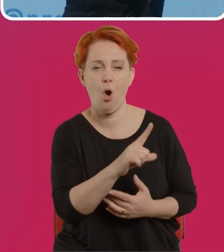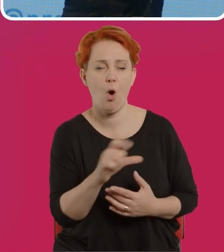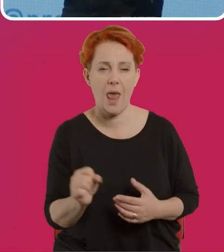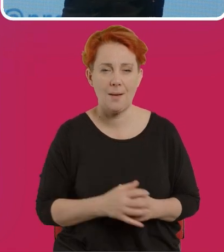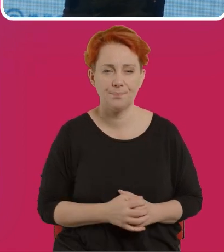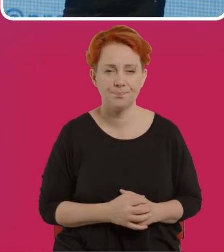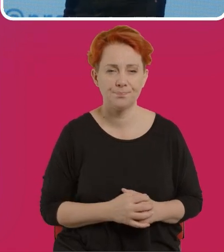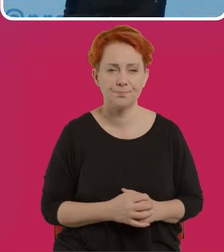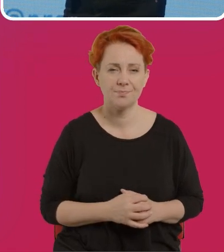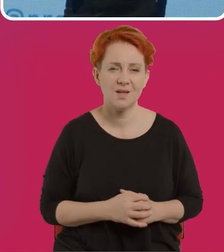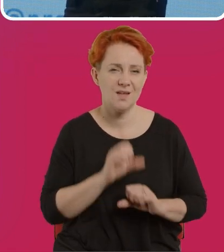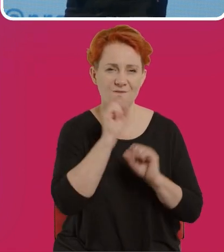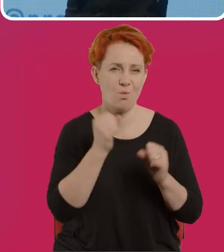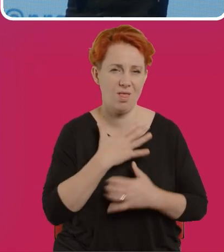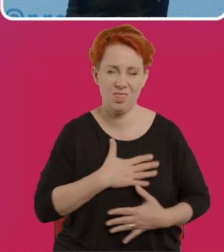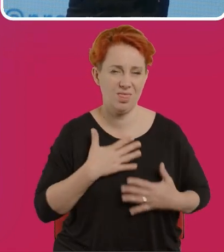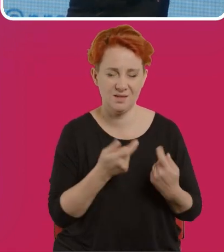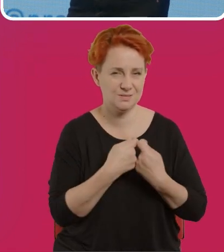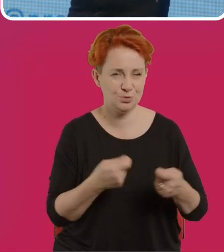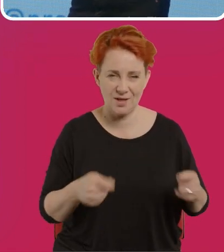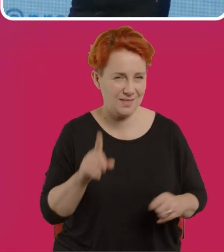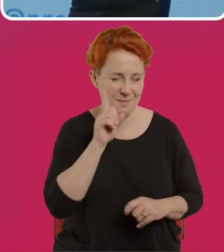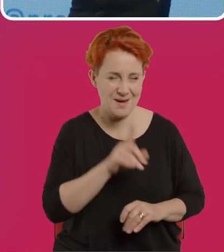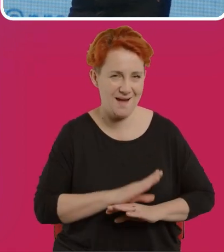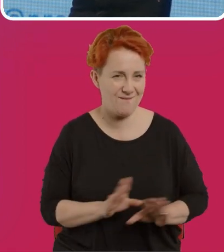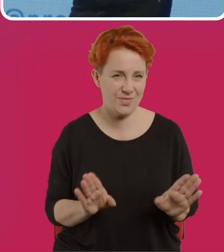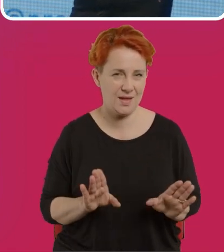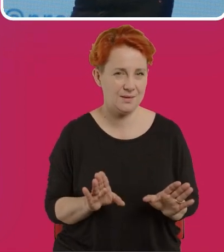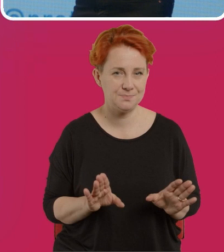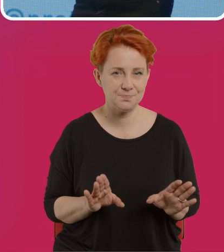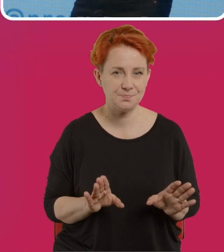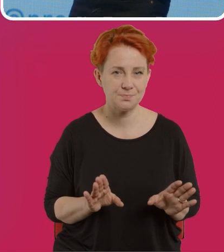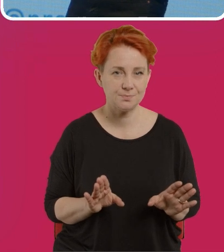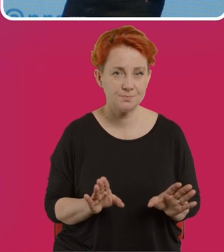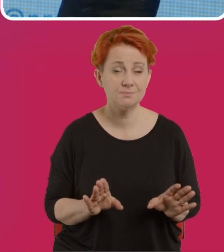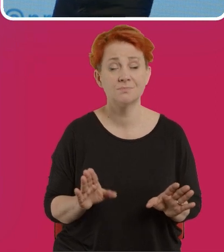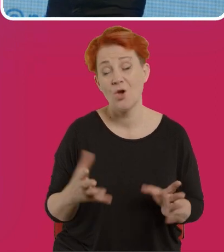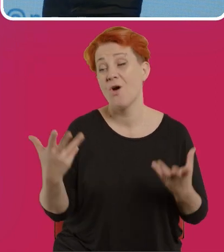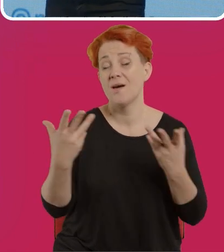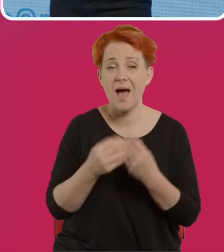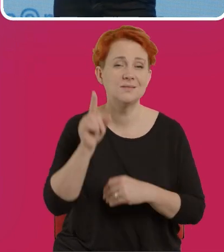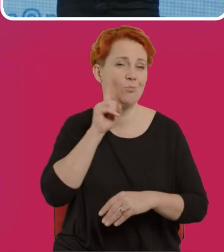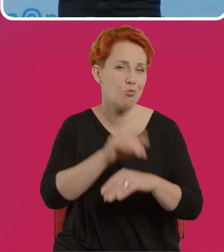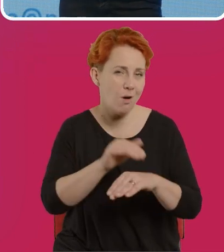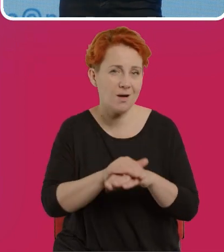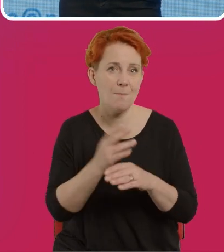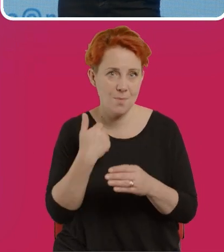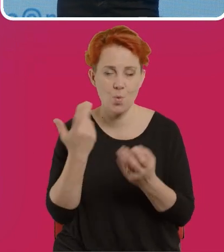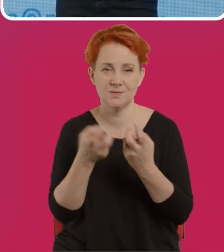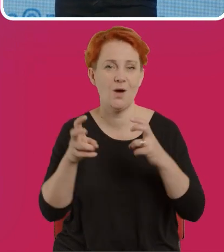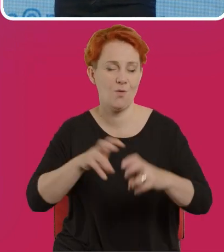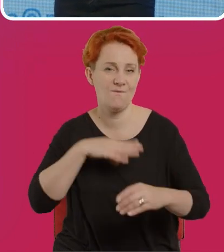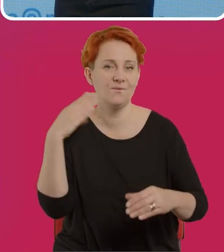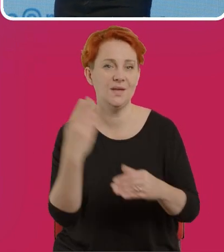momencie nie lubiłam sprzedaży, autentycznie. Jakby to, że z kolegami, z którymi założyliśmy